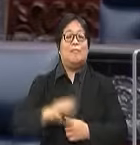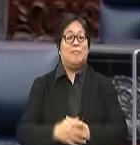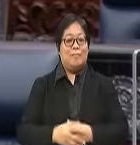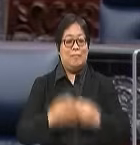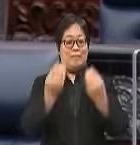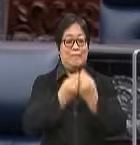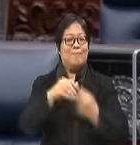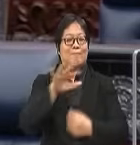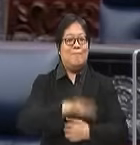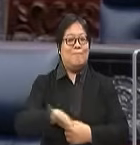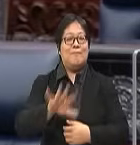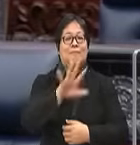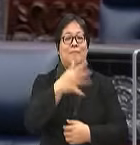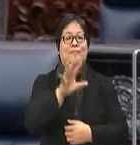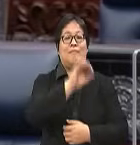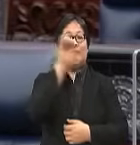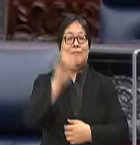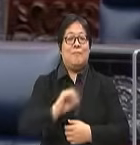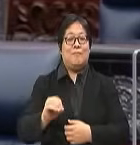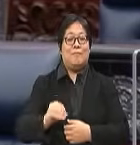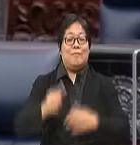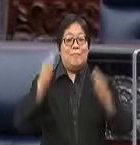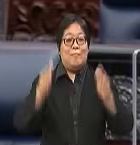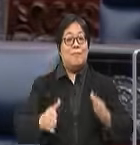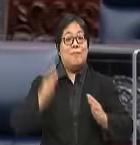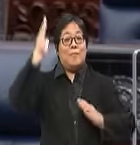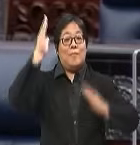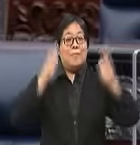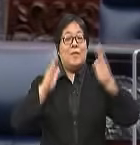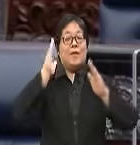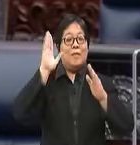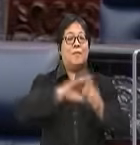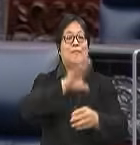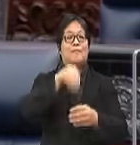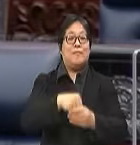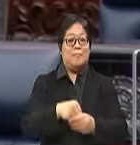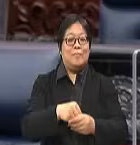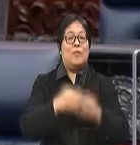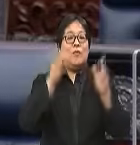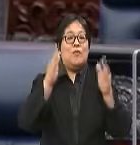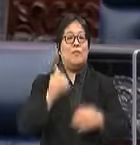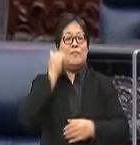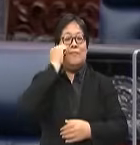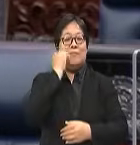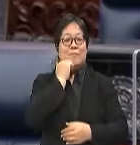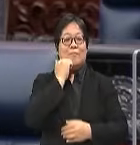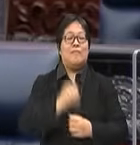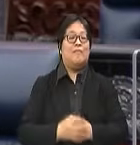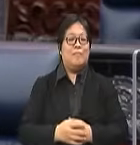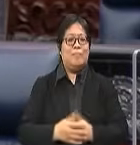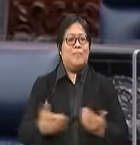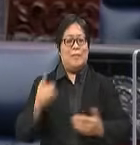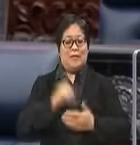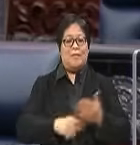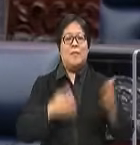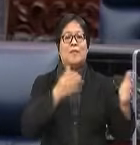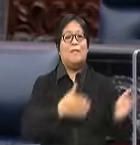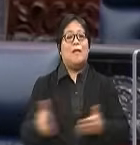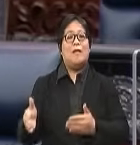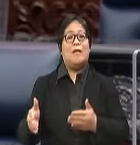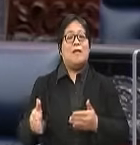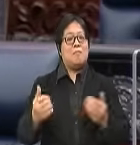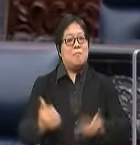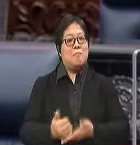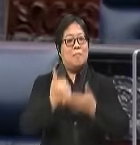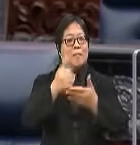kira-kira 15 peratus daripada penduduk Malaysia akan tergolong sebagai warga emas Apakah plan perancangan bagi